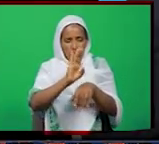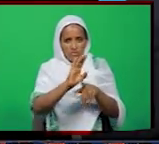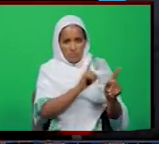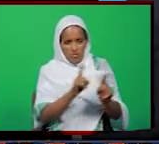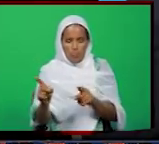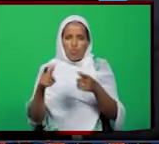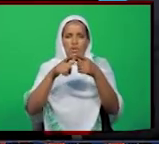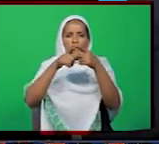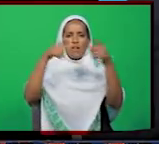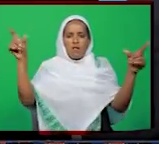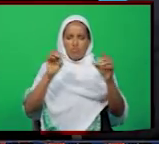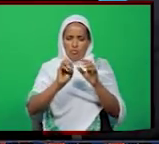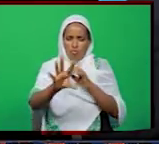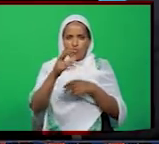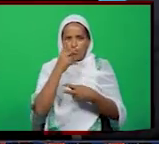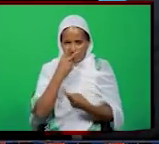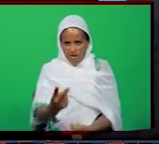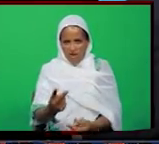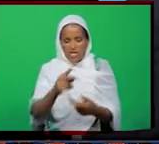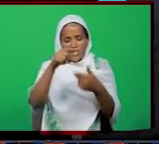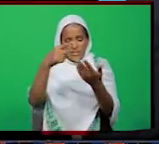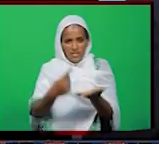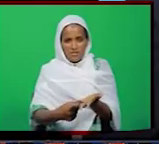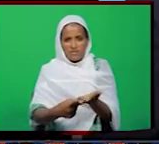ደግሞ የበለጠ ጎልቶ ይታያል።